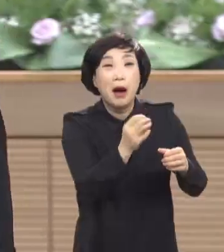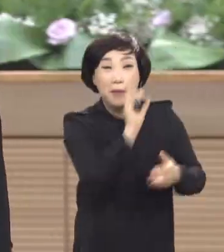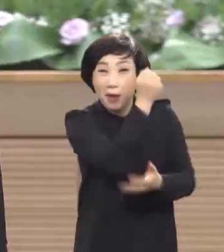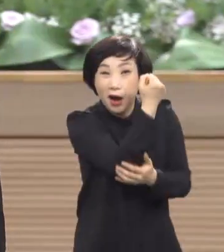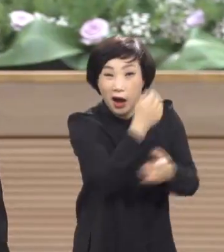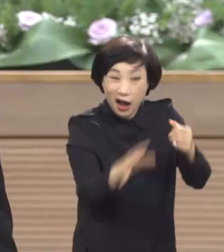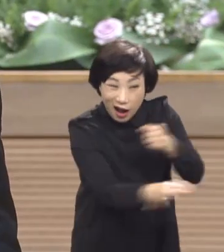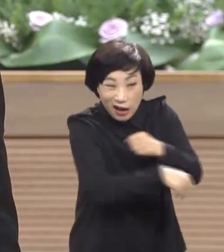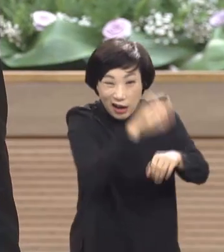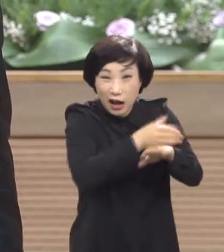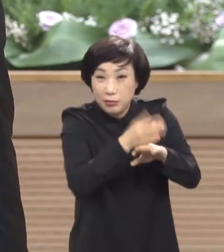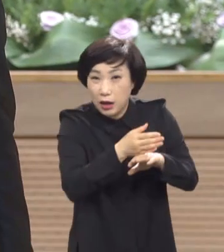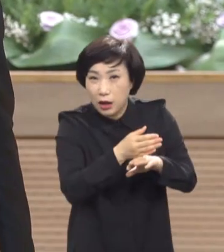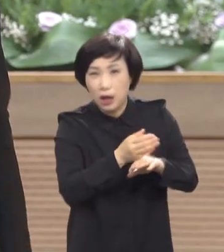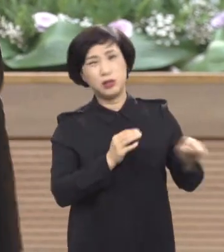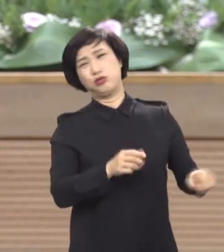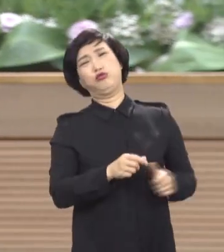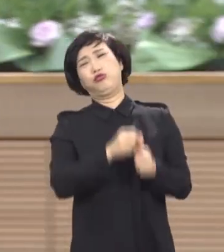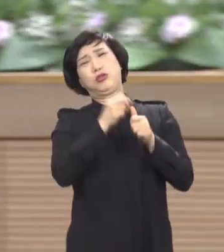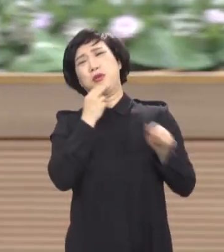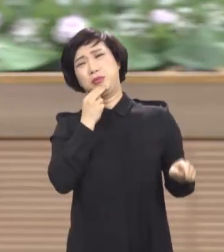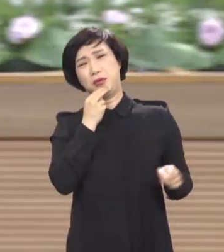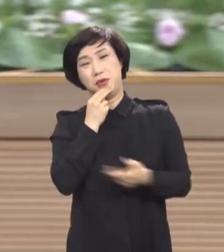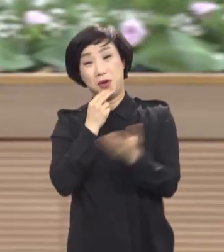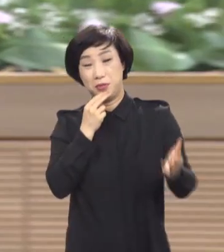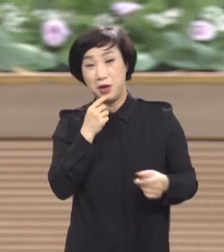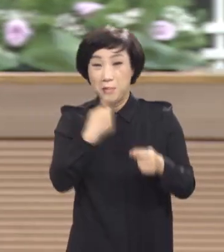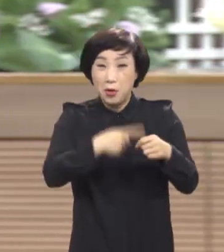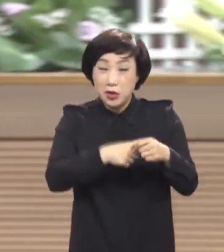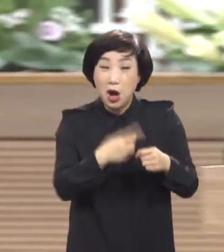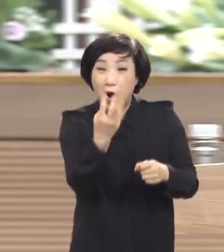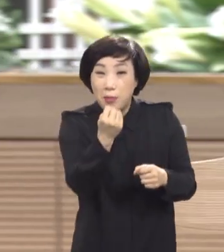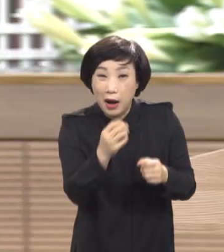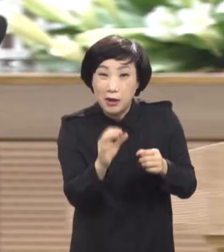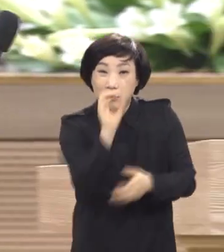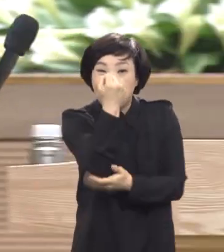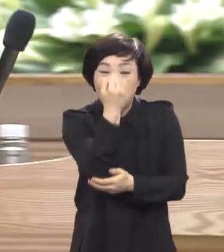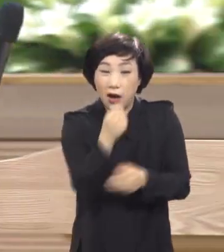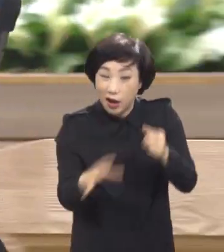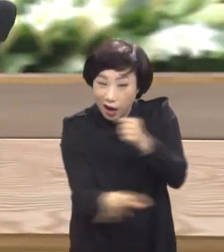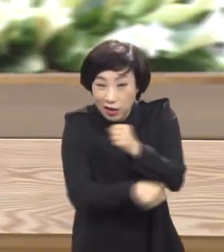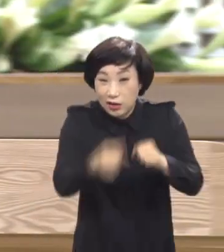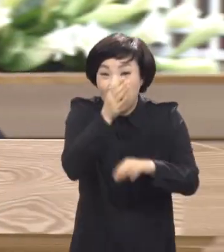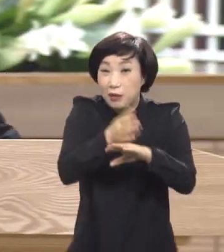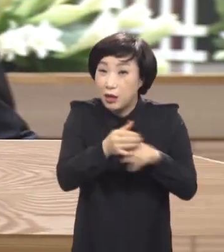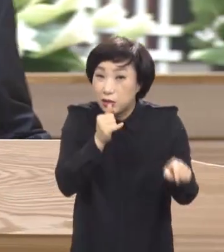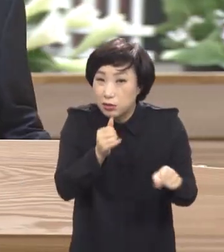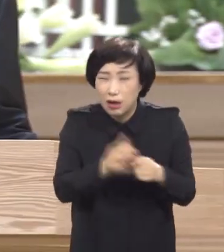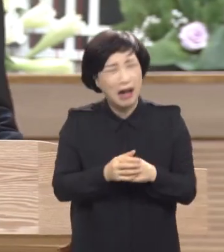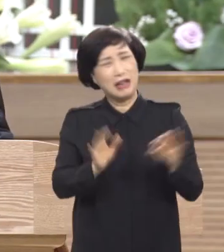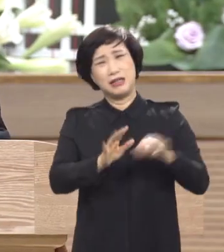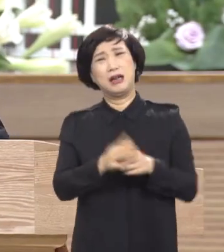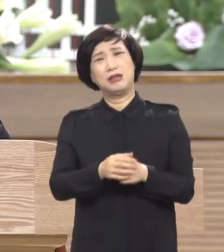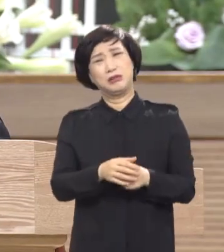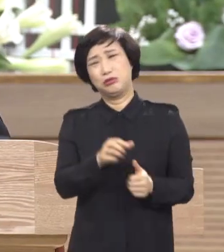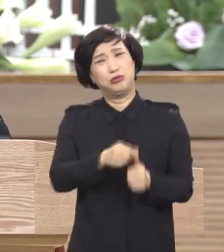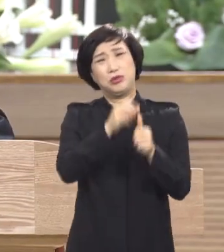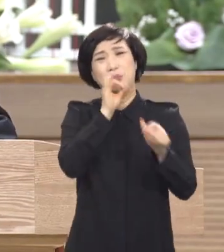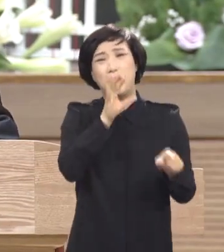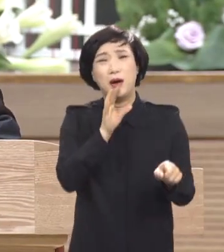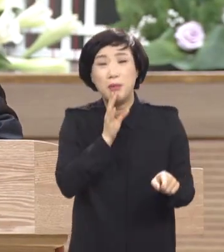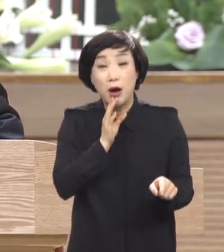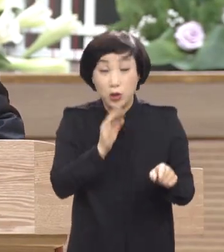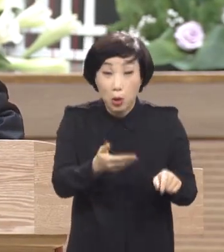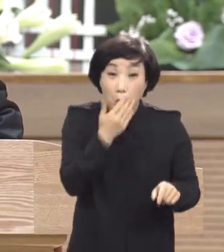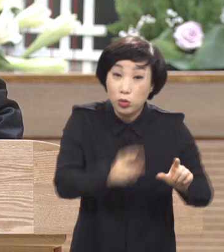그것 갖고 구원 못 봐도 예 보리 맥가마니 거둔 것으로 감사 그것 갖고 구원 못 봐도 그것도